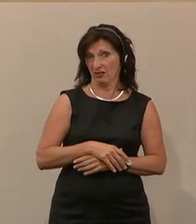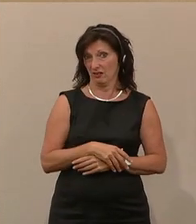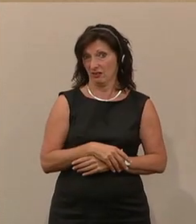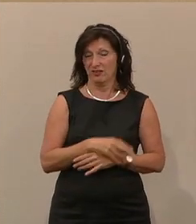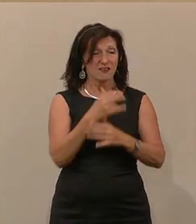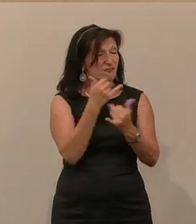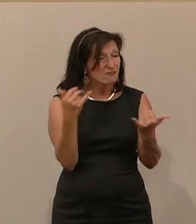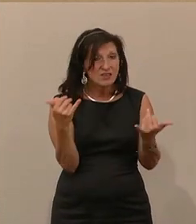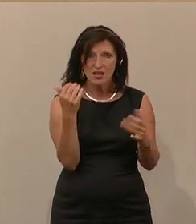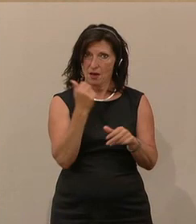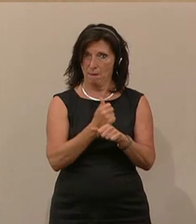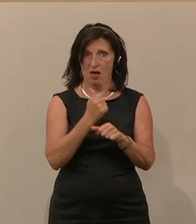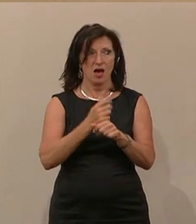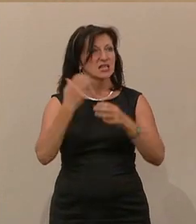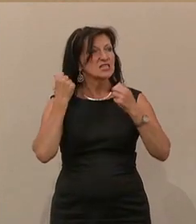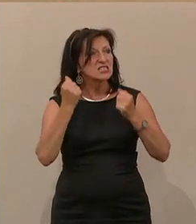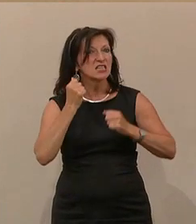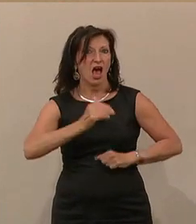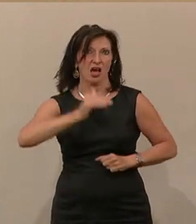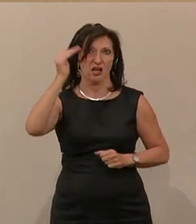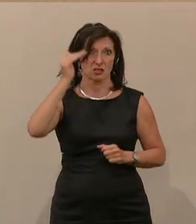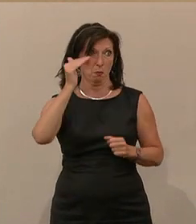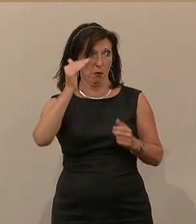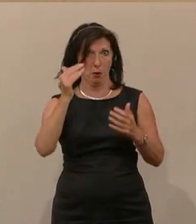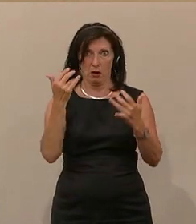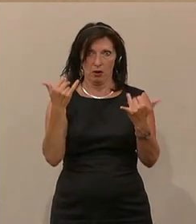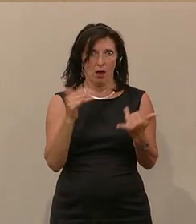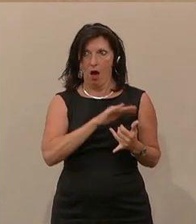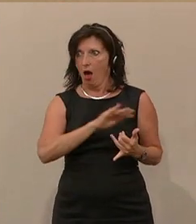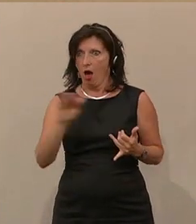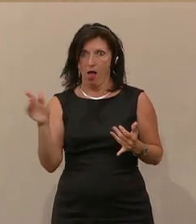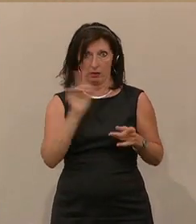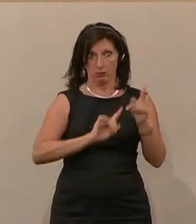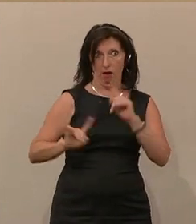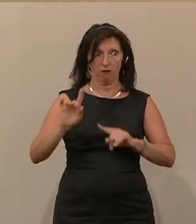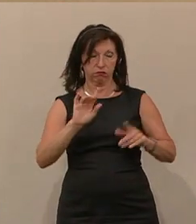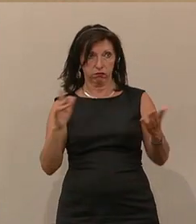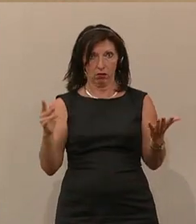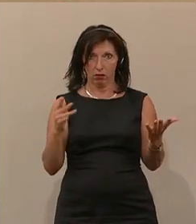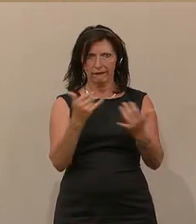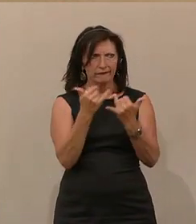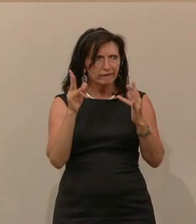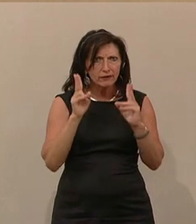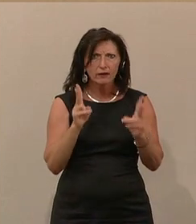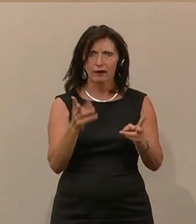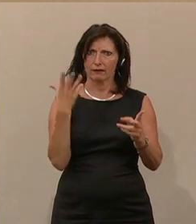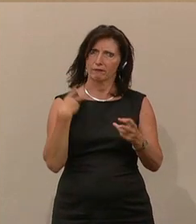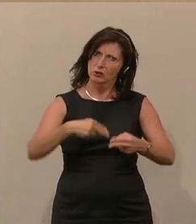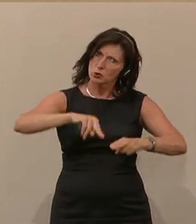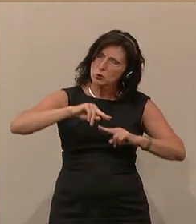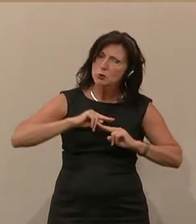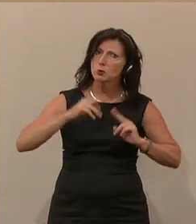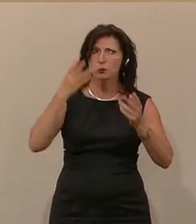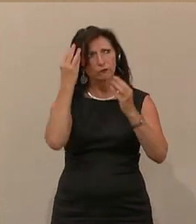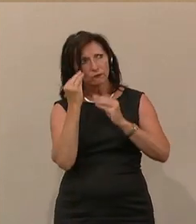glaubwürdigkeit als sicherheitsbehörde wiederherstellen wollen damit diese behörde in zukunft auch weitere informationen